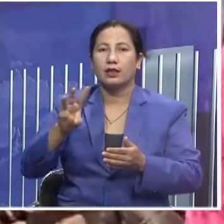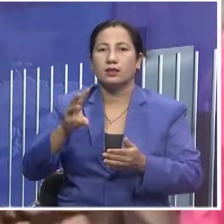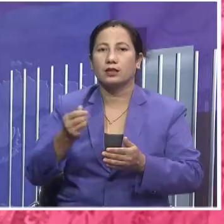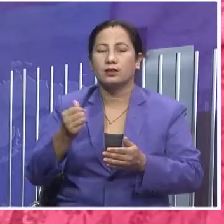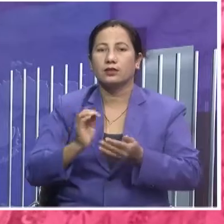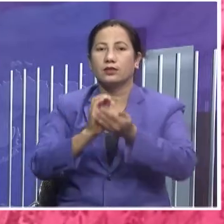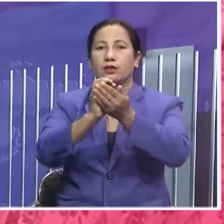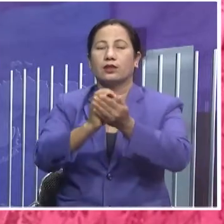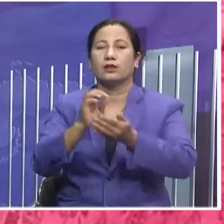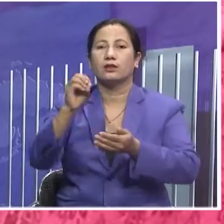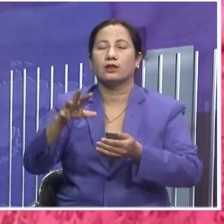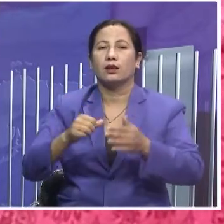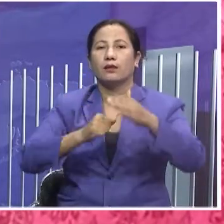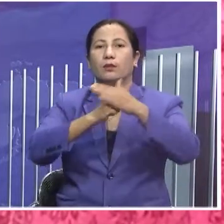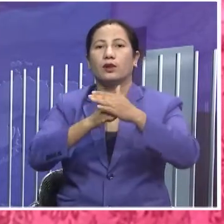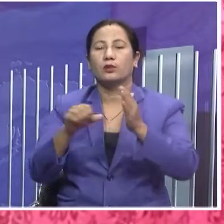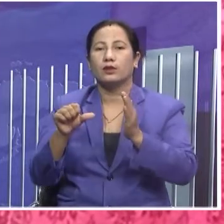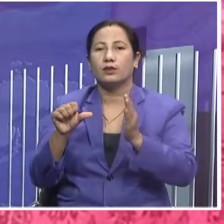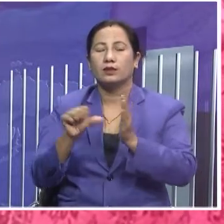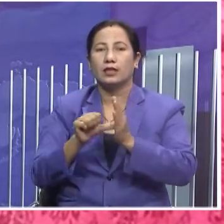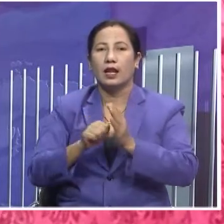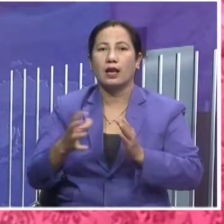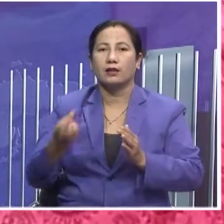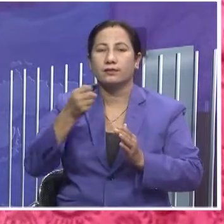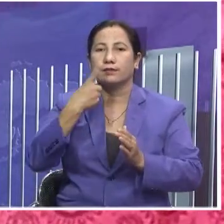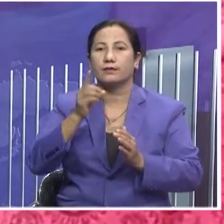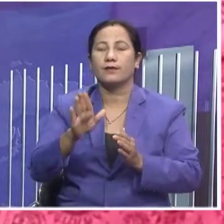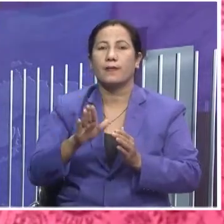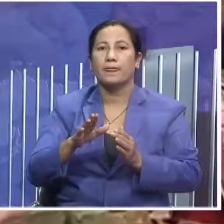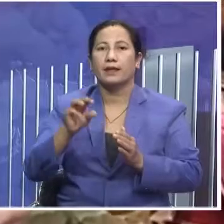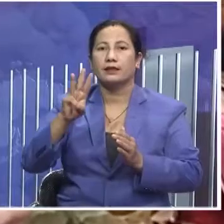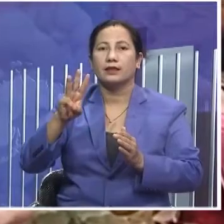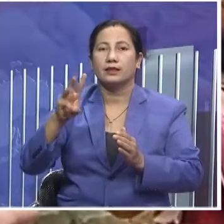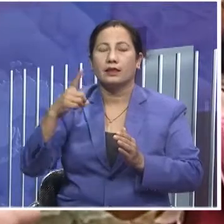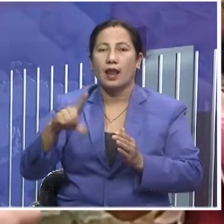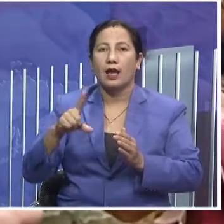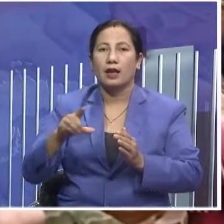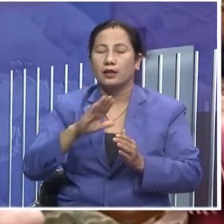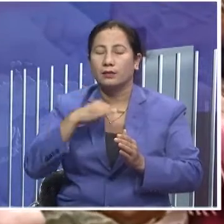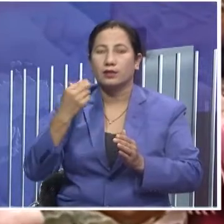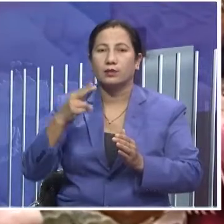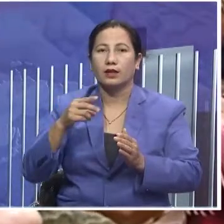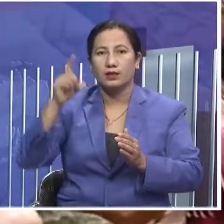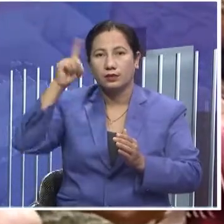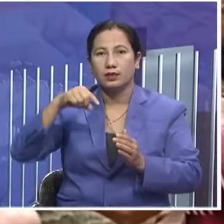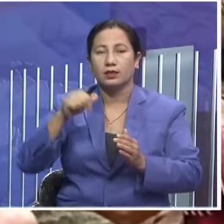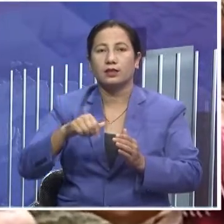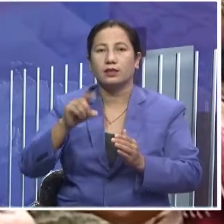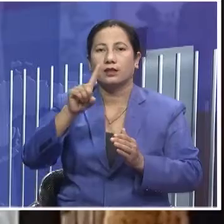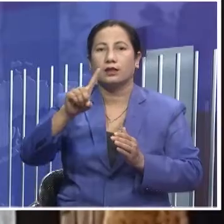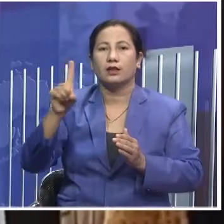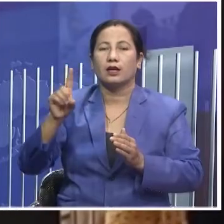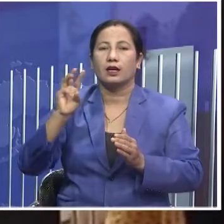सहयोग प्रदान गरेको प्रमुख जिल्ला अधिकारी धर्मेन्द्र कुमार मिश्रले बताउनुभयो। 3,00,000 मृत्यु बापतको क्षतिपूर्ति र 11,000